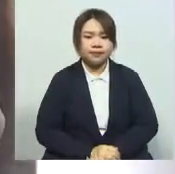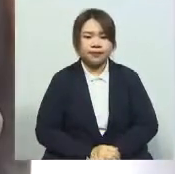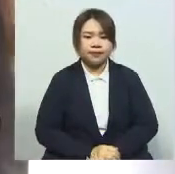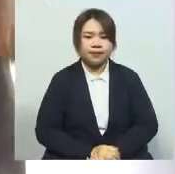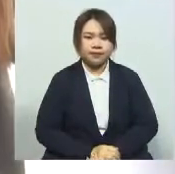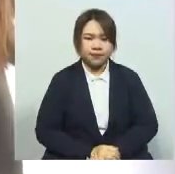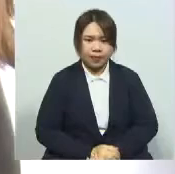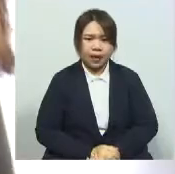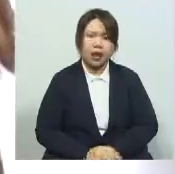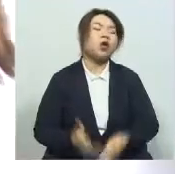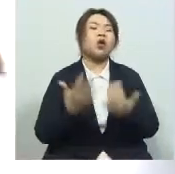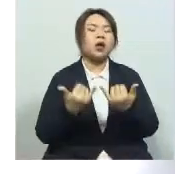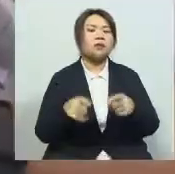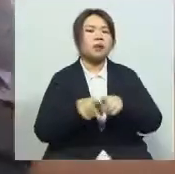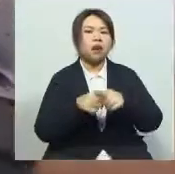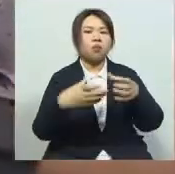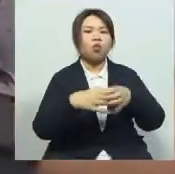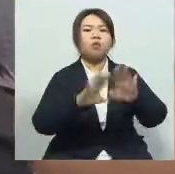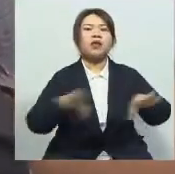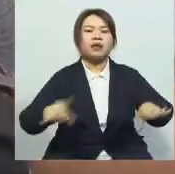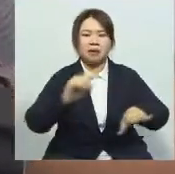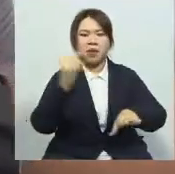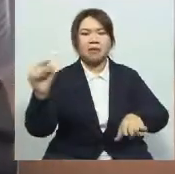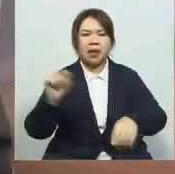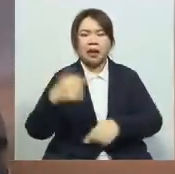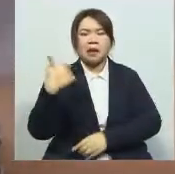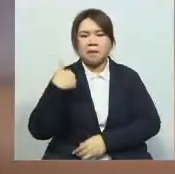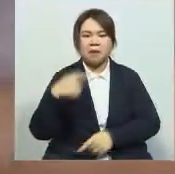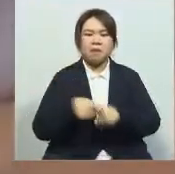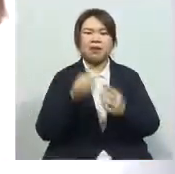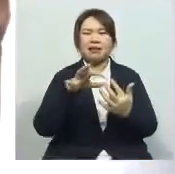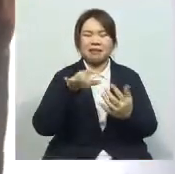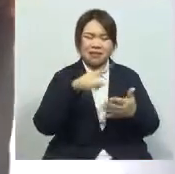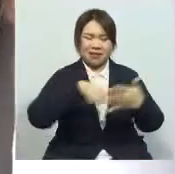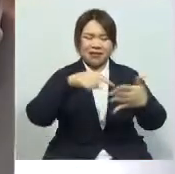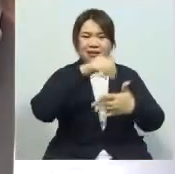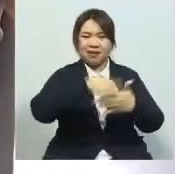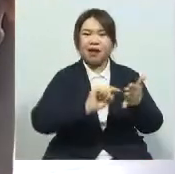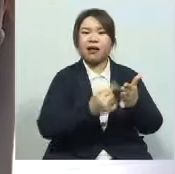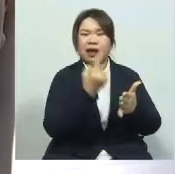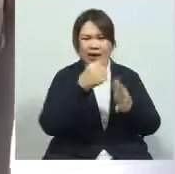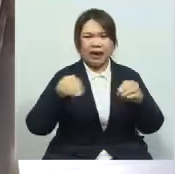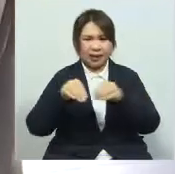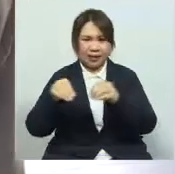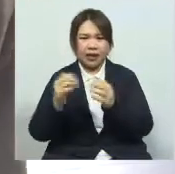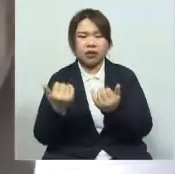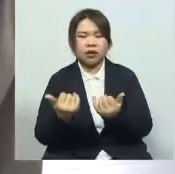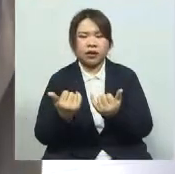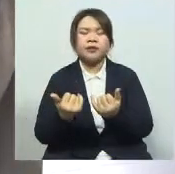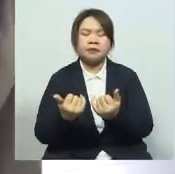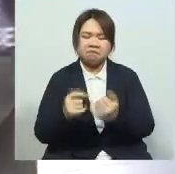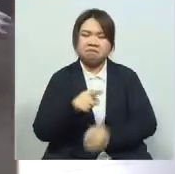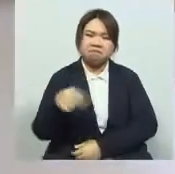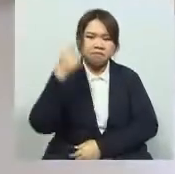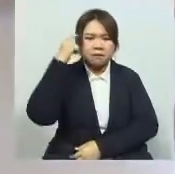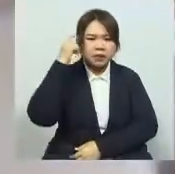เสียงจากคนรุ่นใหม่ที่มีความคิดเห็นเกี่ยวกับการเลือกตั้งในครั้งแรกของพวกเขาที่จะเกิดขึ้นในอีกไม่กี่วันสะท้อนให้เห็นถึงแ